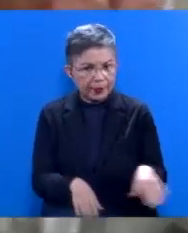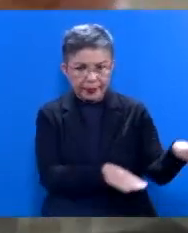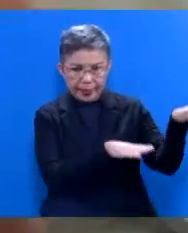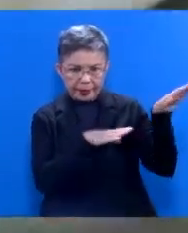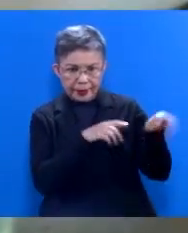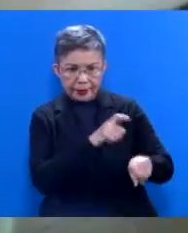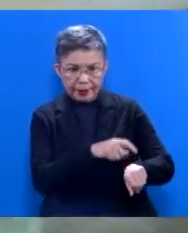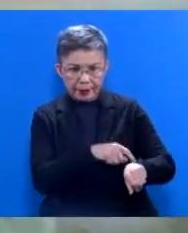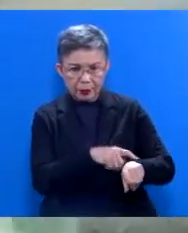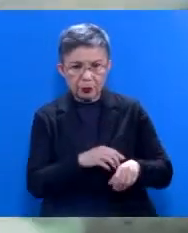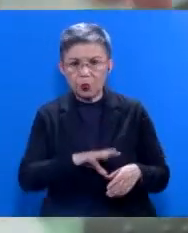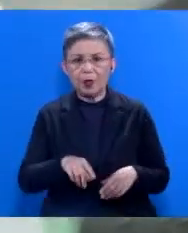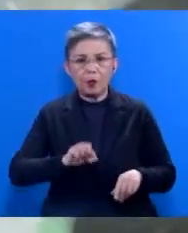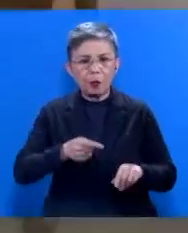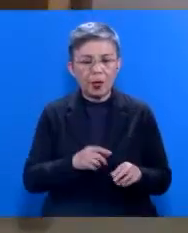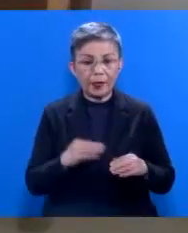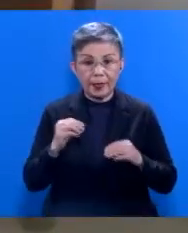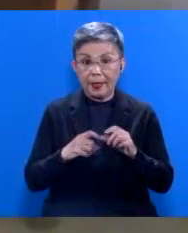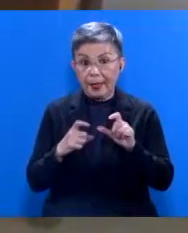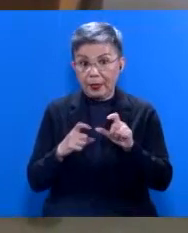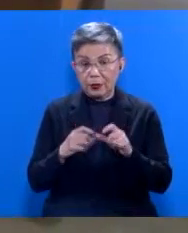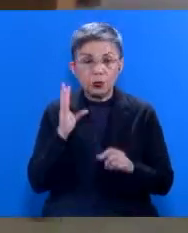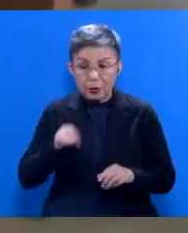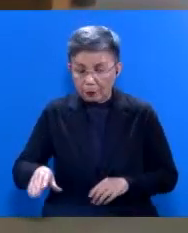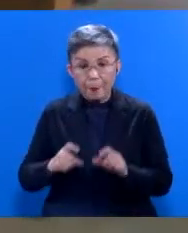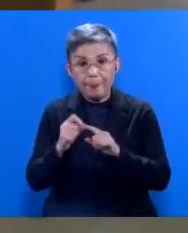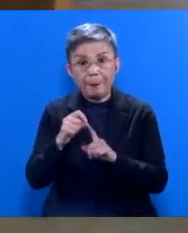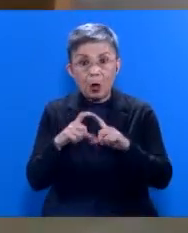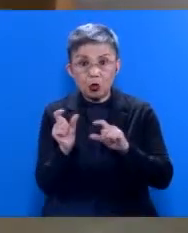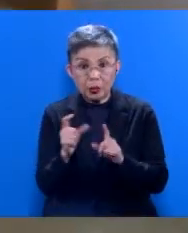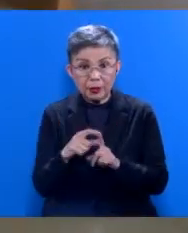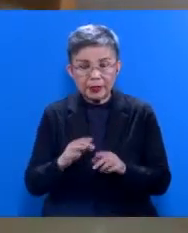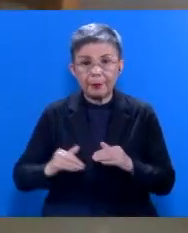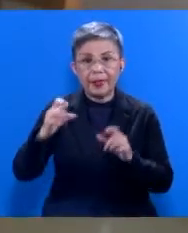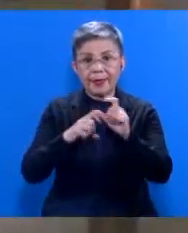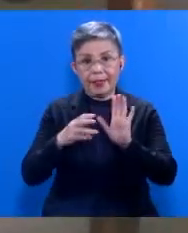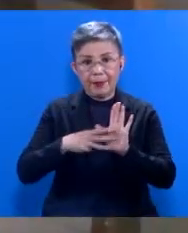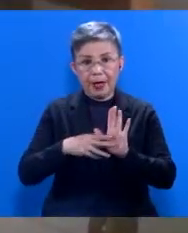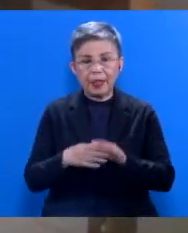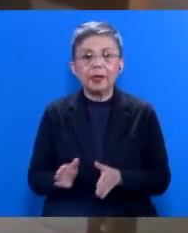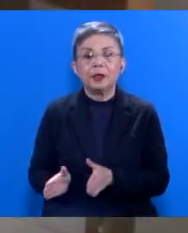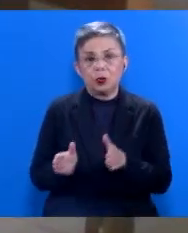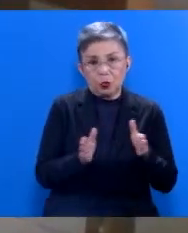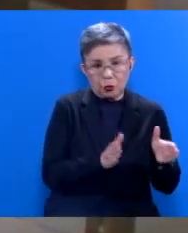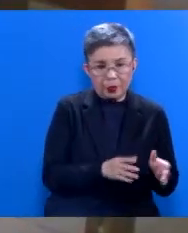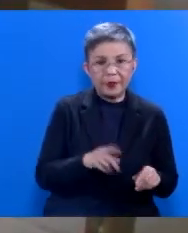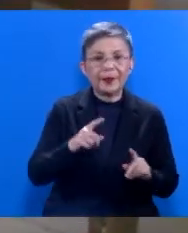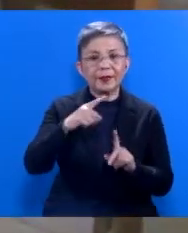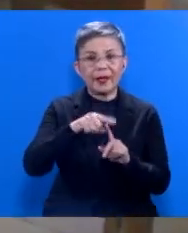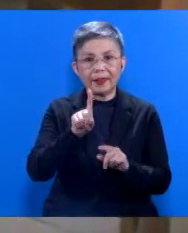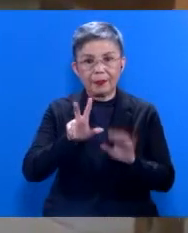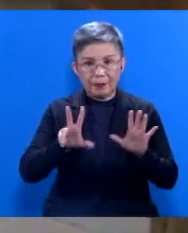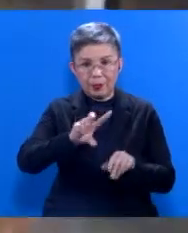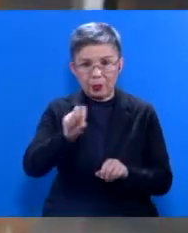tatap muka semua sekolah mulai dari tingkat pendidikan usia dini sampai sekolah menengah atas diundur hingga 18 Januari